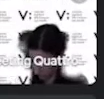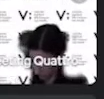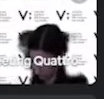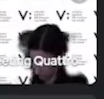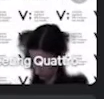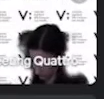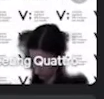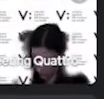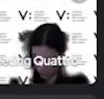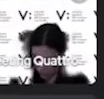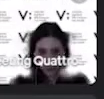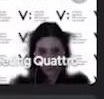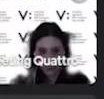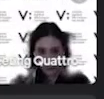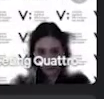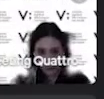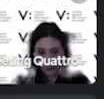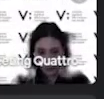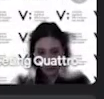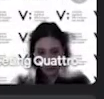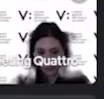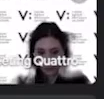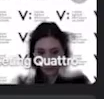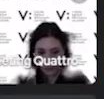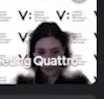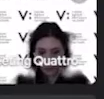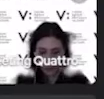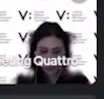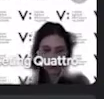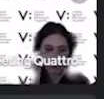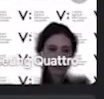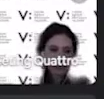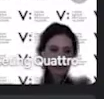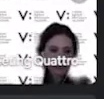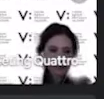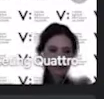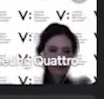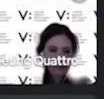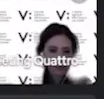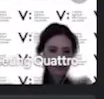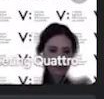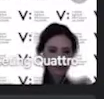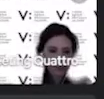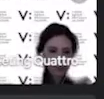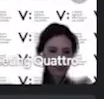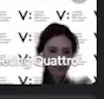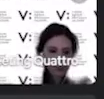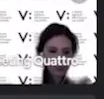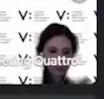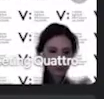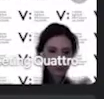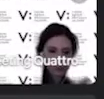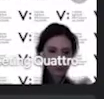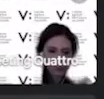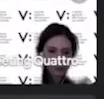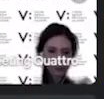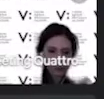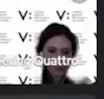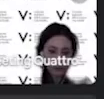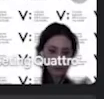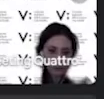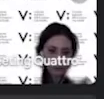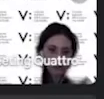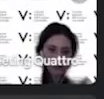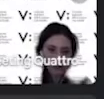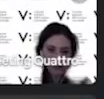che influirà anche sul voto finale. E poi per il resto io consiglio ai ragazzi che